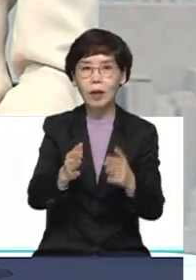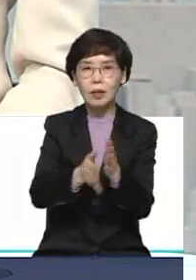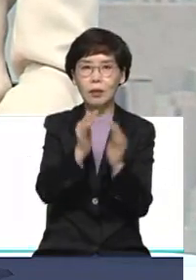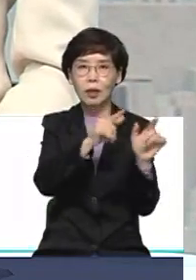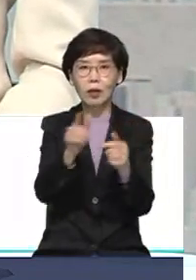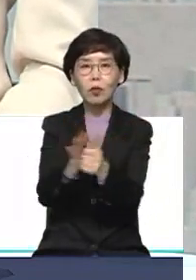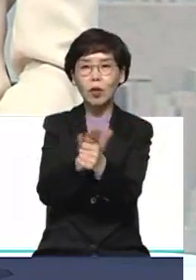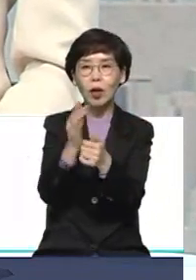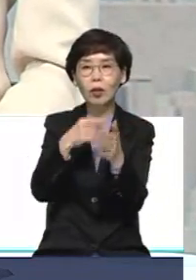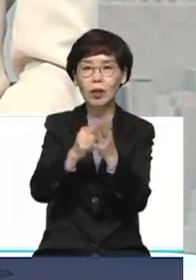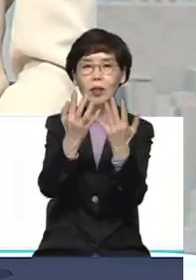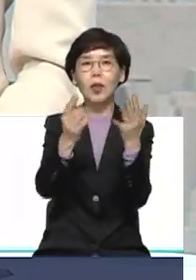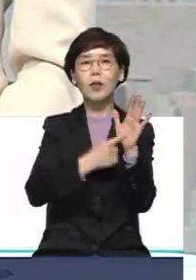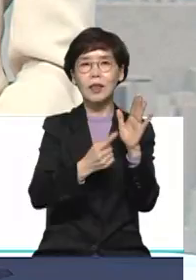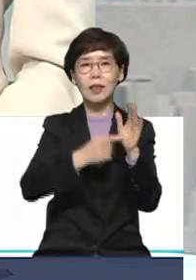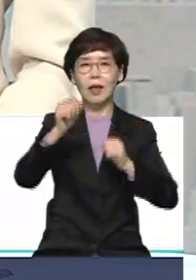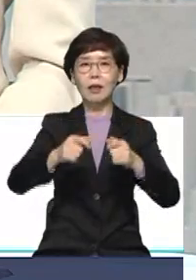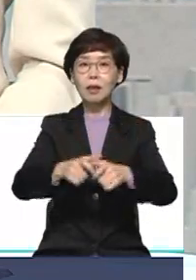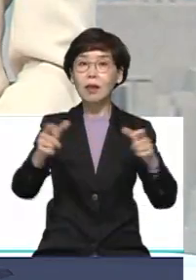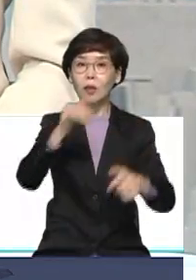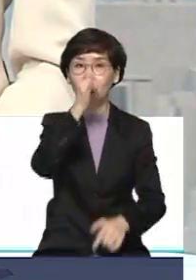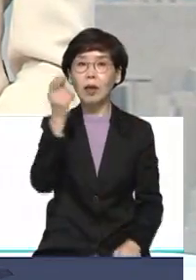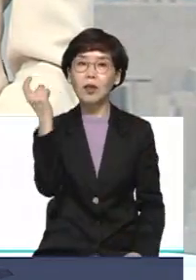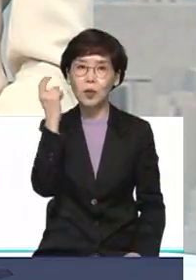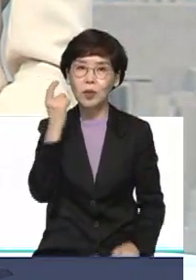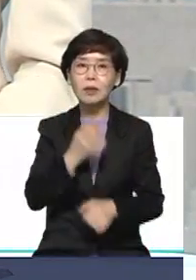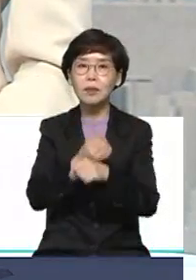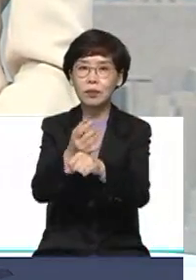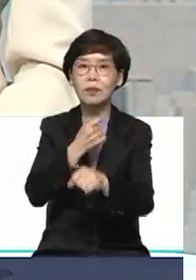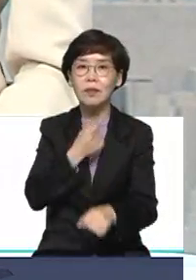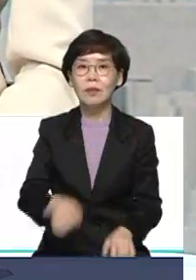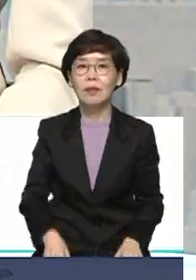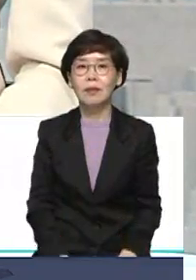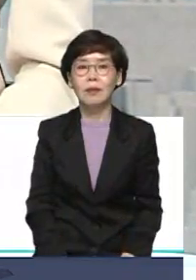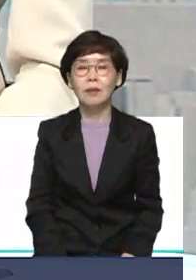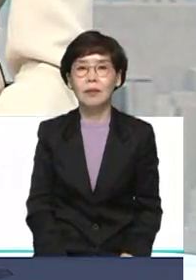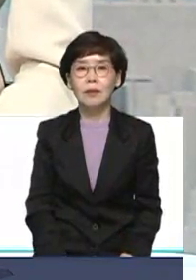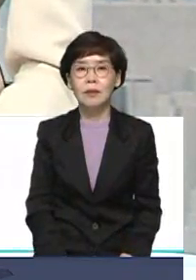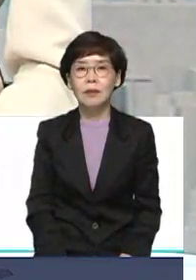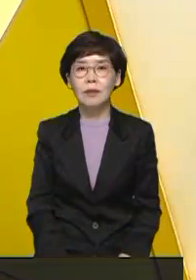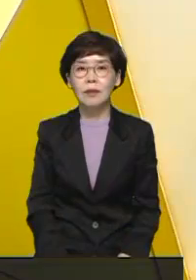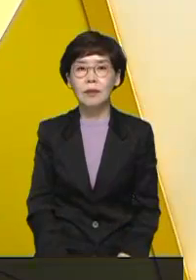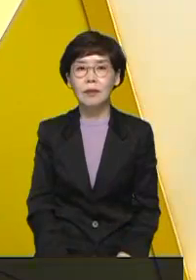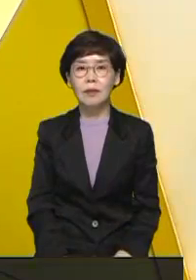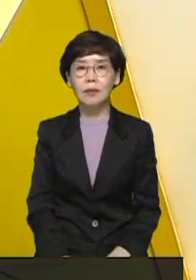행사를 늘리고 있다는 소식을 중심으로 전해드리겠습니다. 한주환 기자입니다.